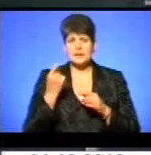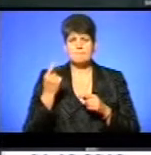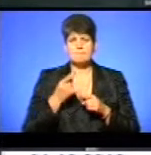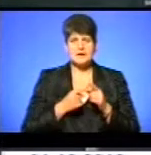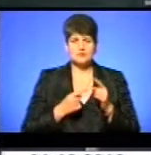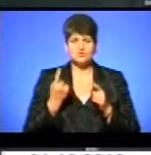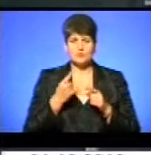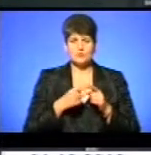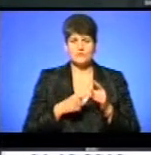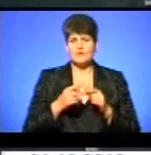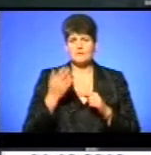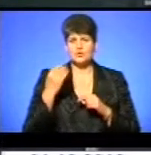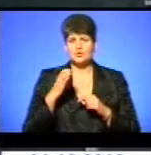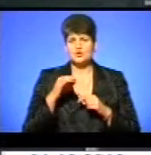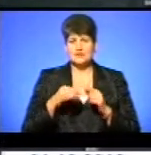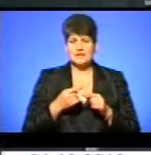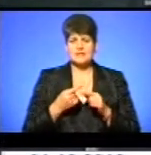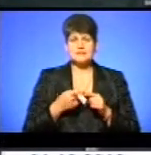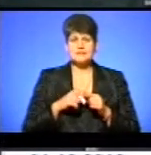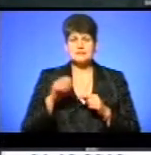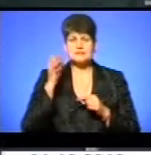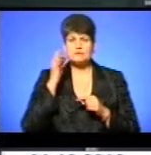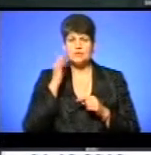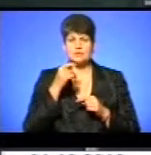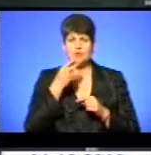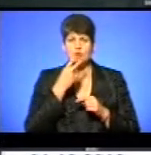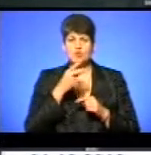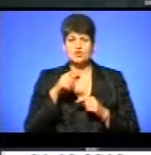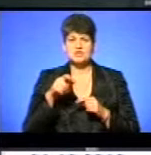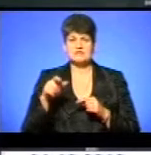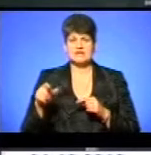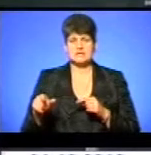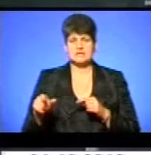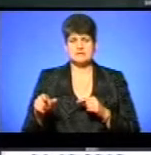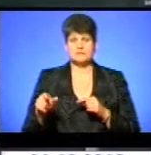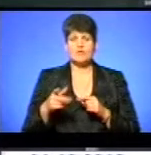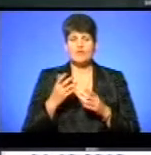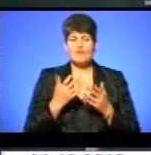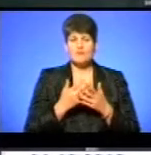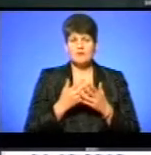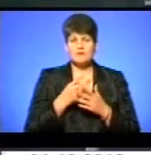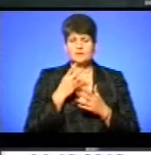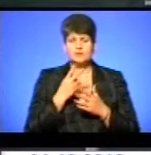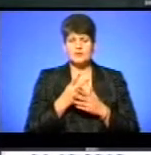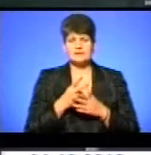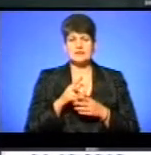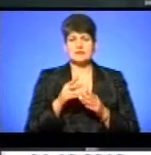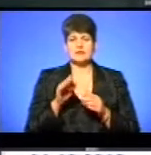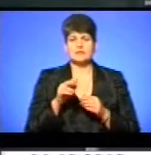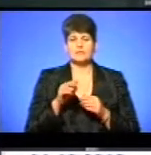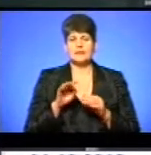століття. Сюжетна лінія побудована на основі спогадів очевидців, каже Микола Мисак. У фільмі відтворено події від